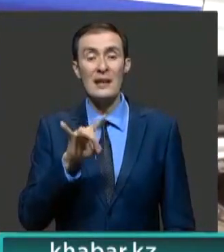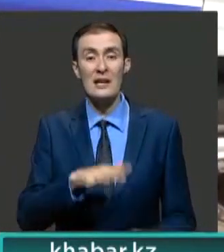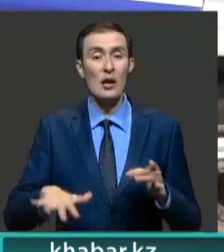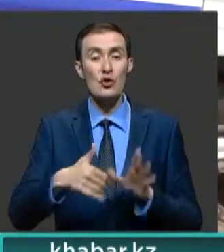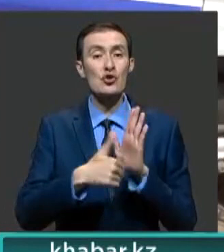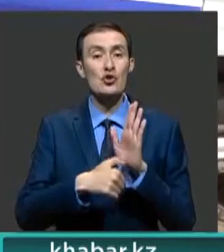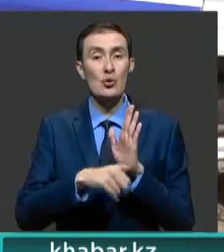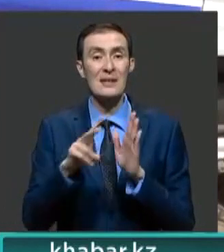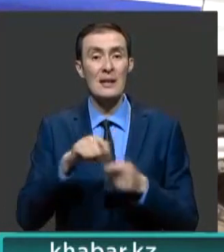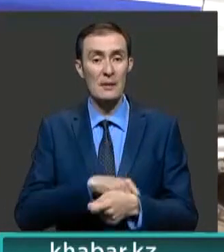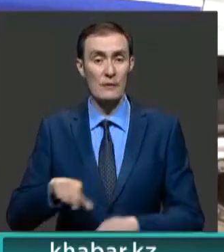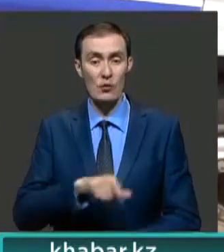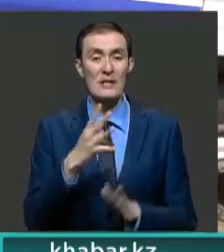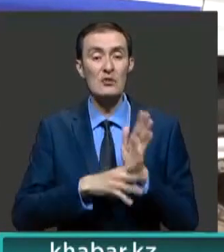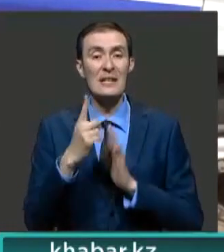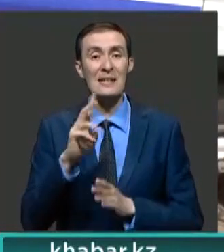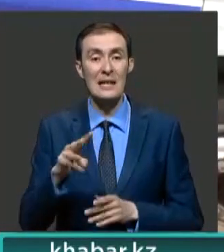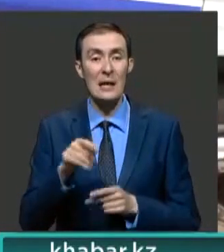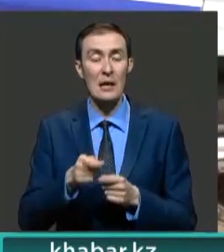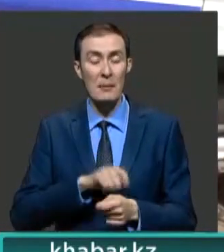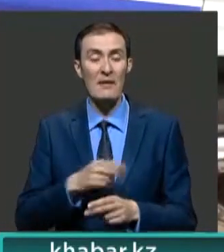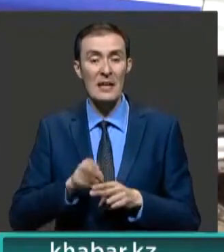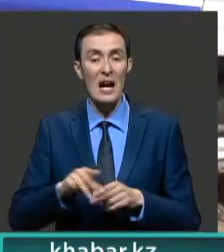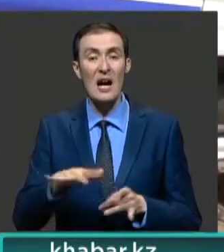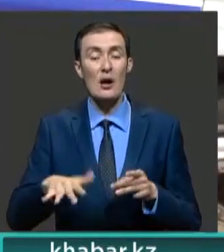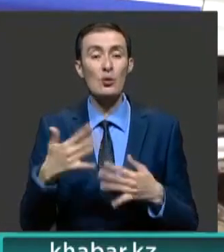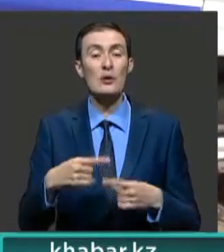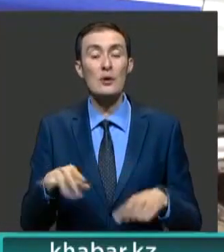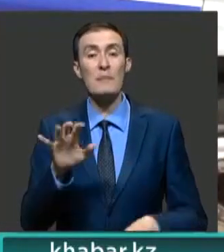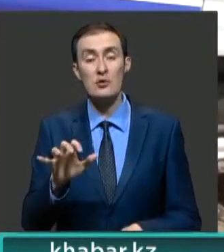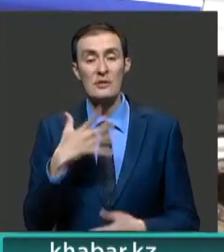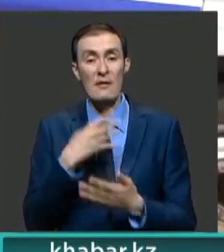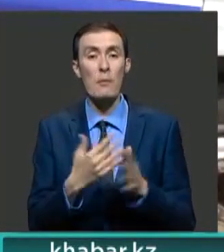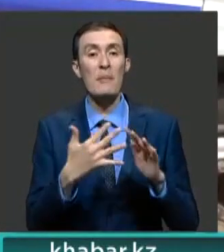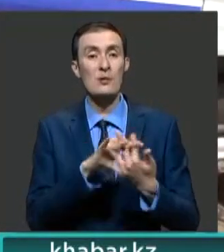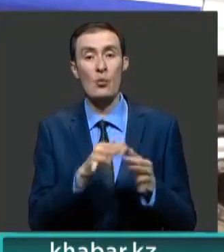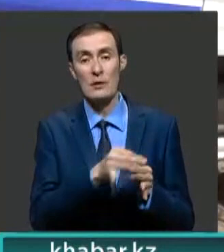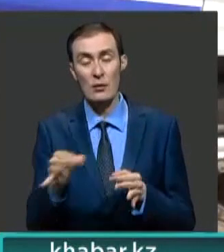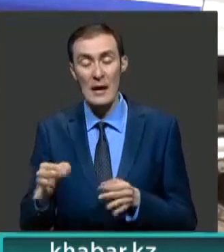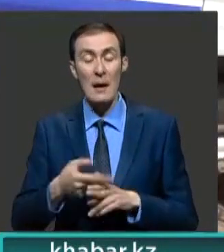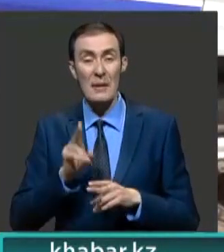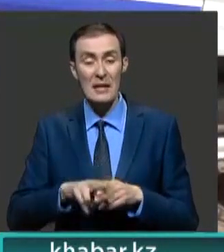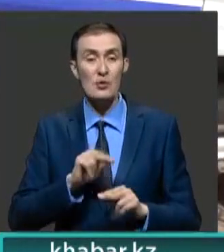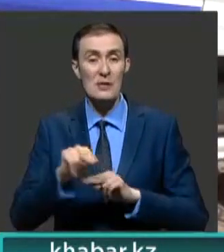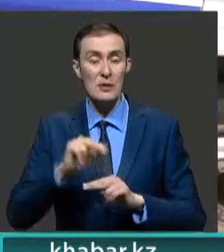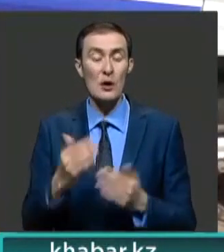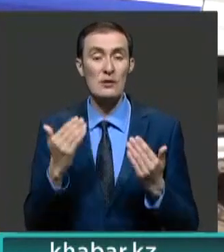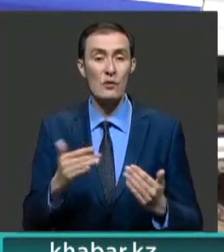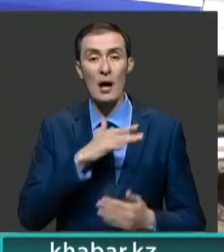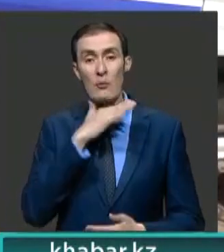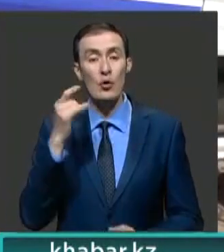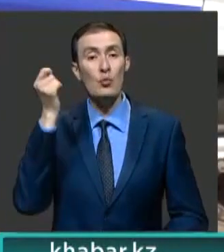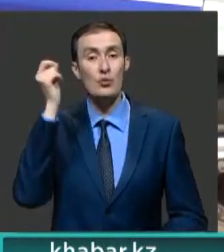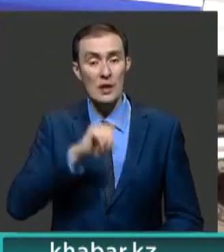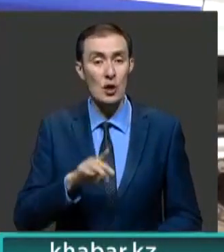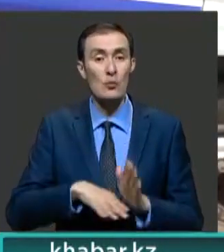дорог, из них 91 километр районного значения, остальные 500 внутрипоселковые дороги. Благодаря семинару мы сегодня о многом